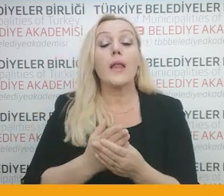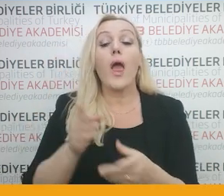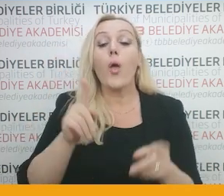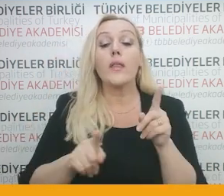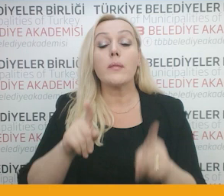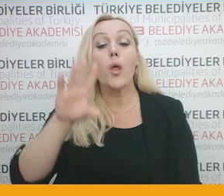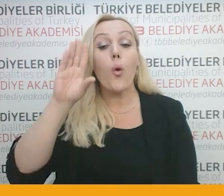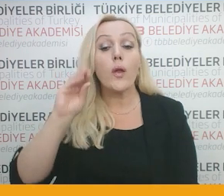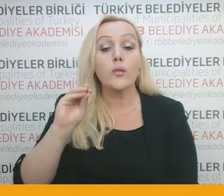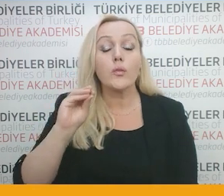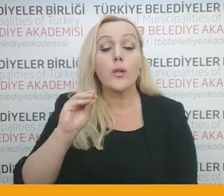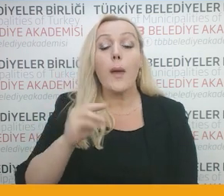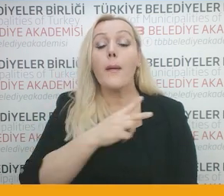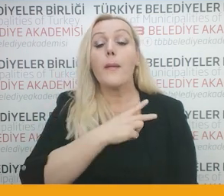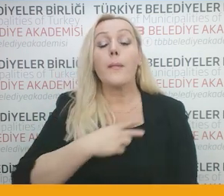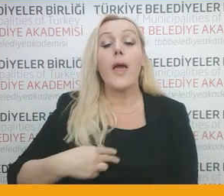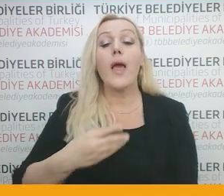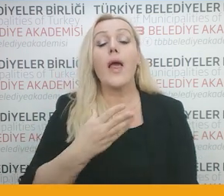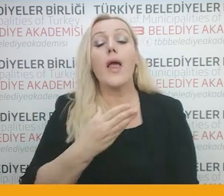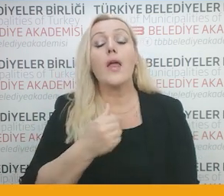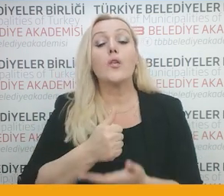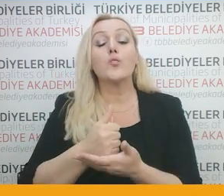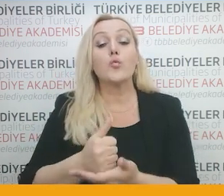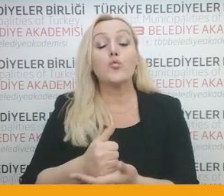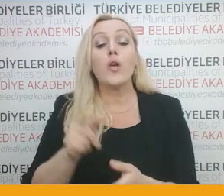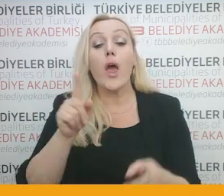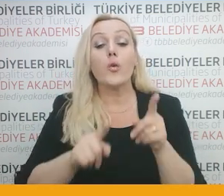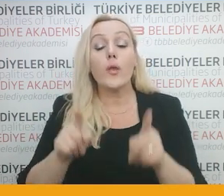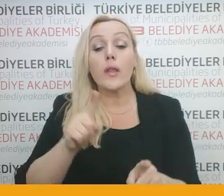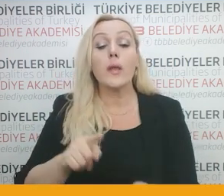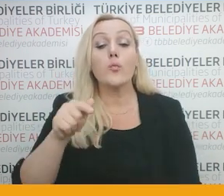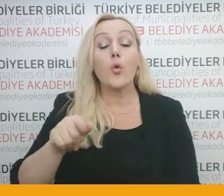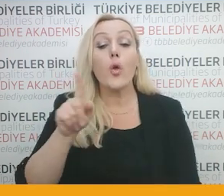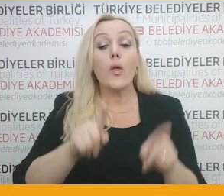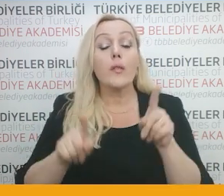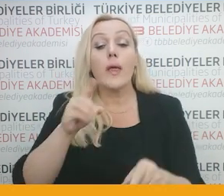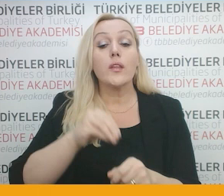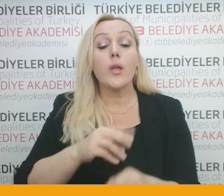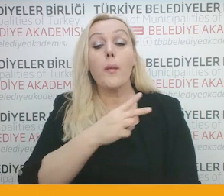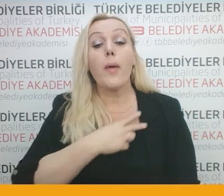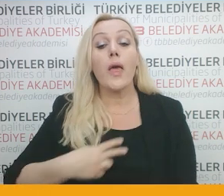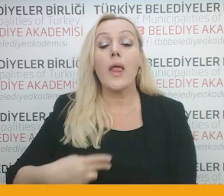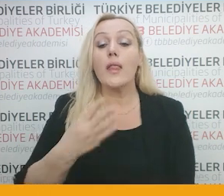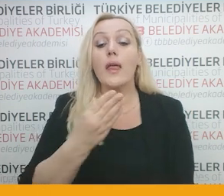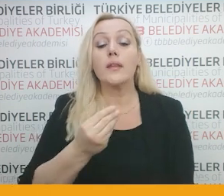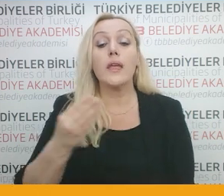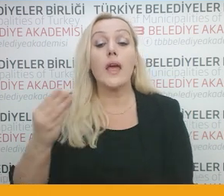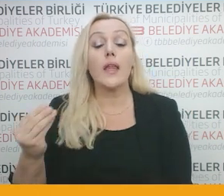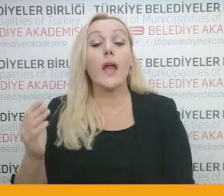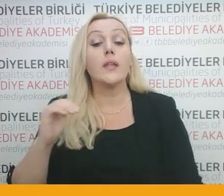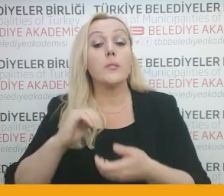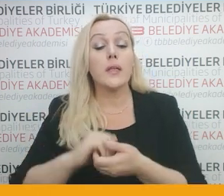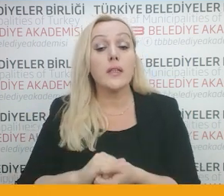arkadaşlar. Mahalli idare bütçe ve muhasebe yönetmeliği. Bu yönetmelikte arkadaşlar mahalli idarelerde, belediyelerde, mahalli idare